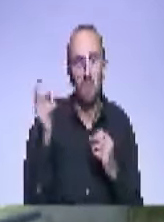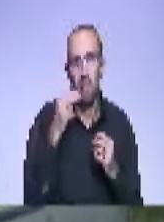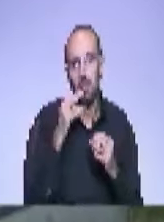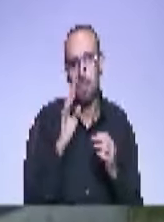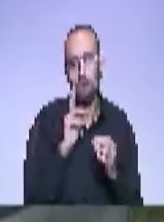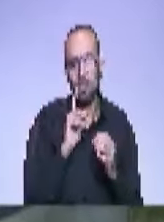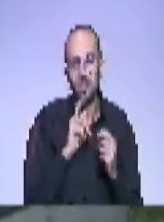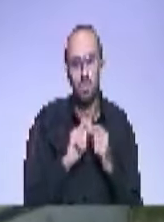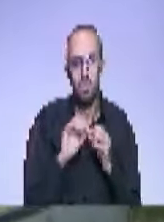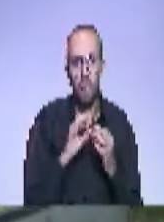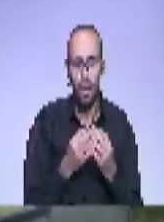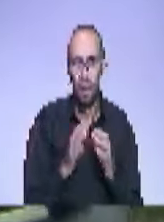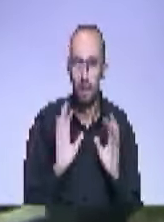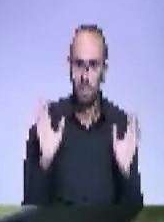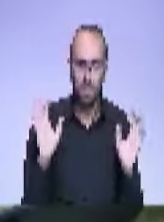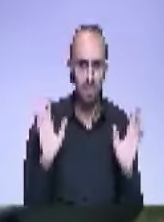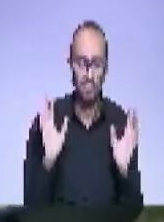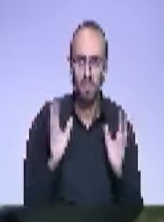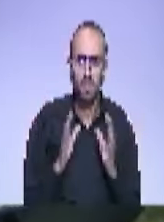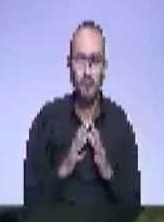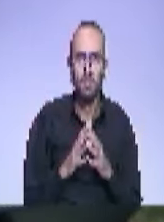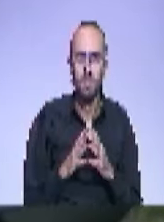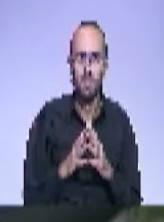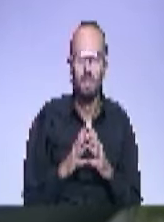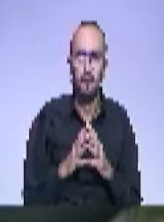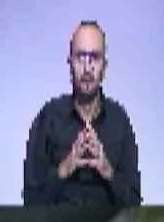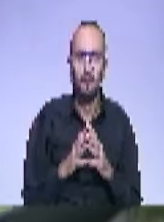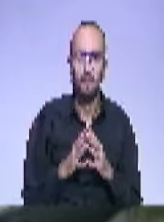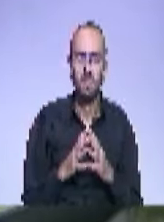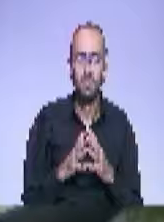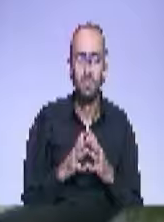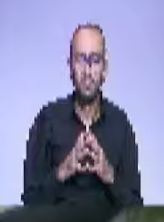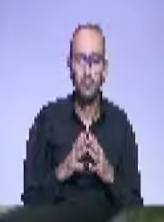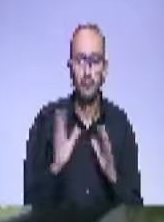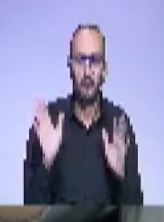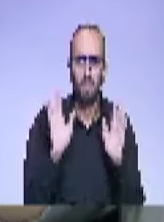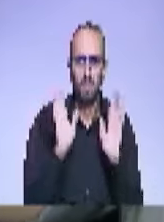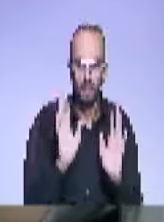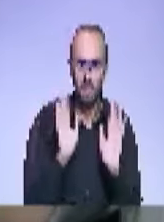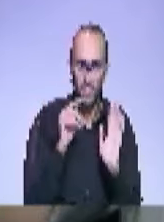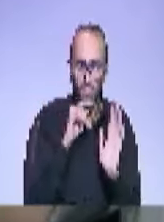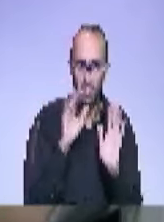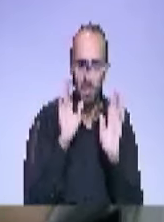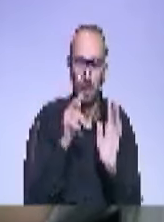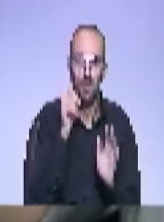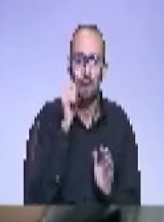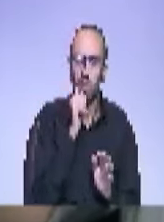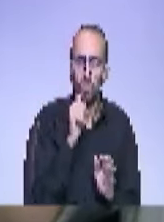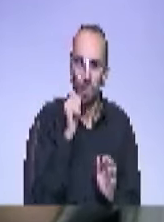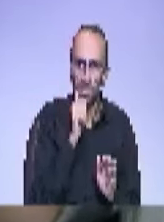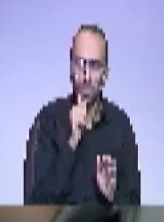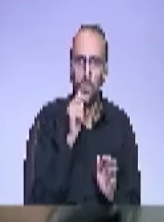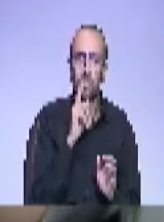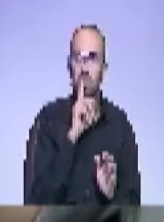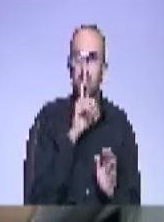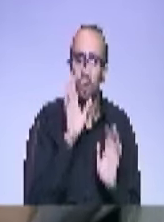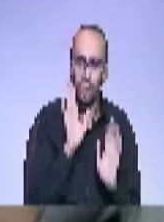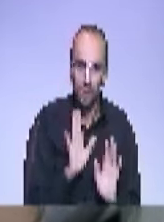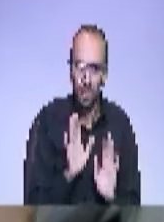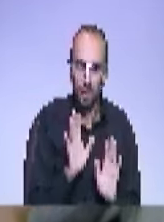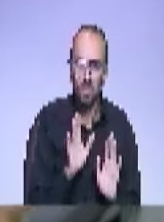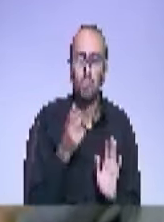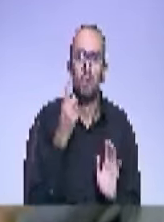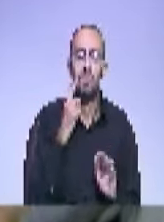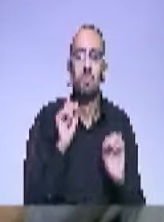كده بابا محددني واللي هو لو مشي مش هيدي اي حاجه حتى العفش بتاعنا. طيب بصي انت اصبري واسكتي،